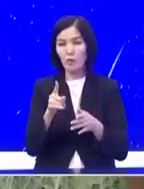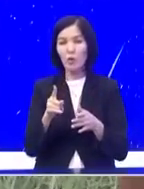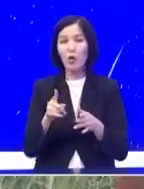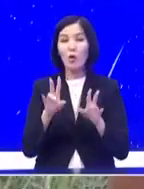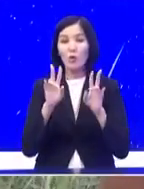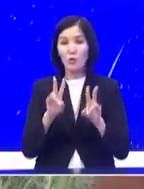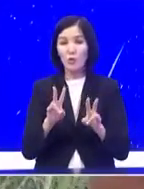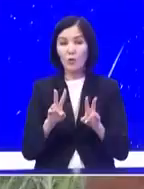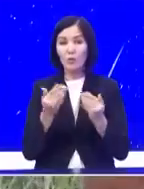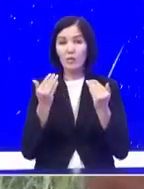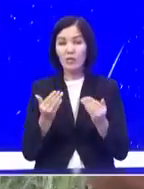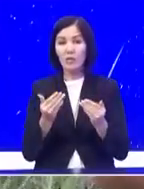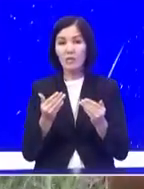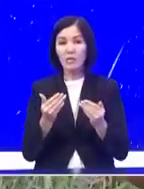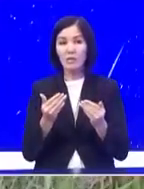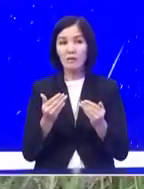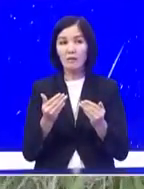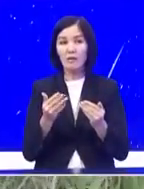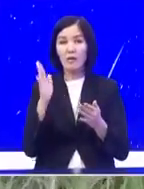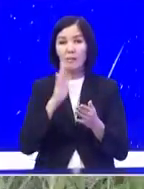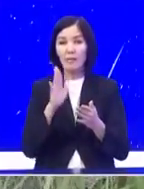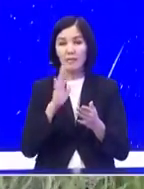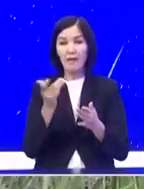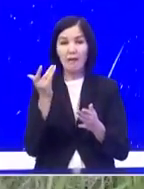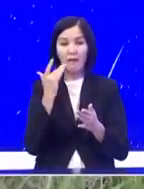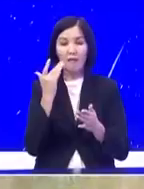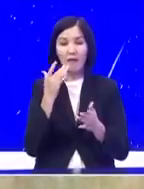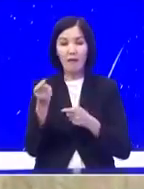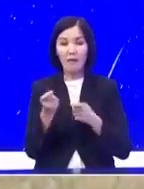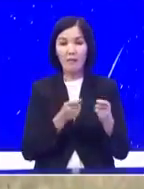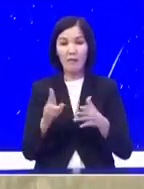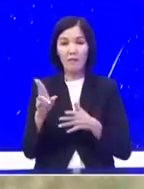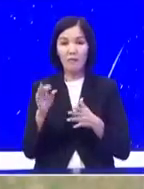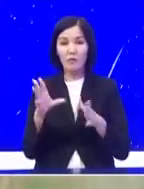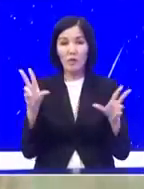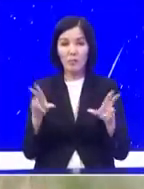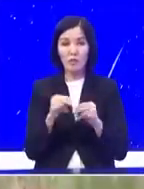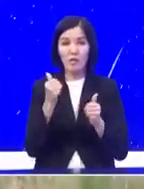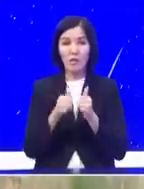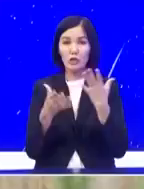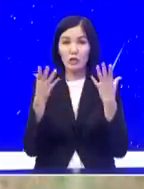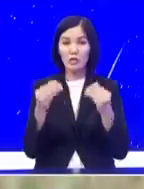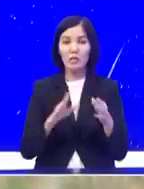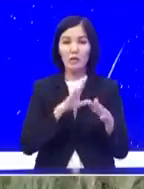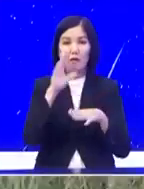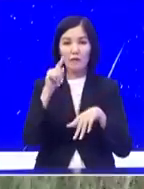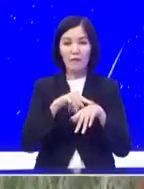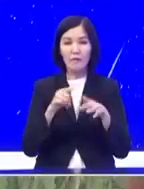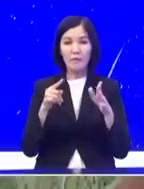самые перспективные виды культур мы, естественно, поливаем постоянно. В акимате Коксузского района обещали, что ежедневно с 8 вечера